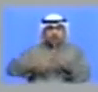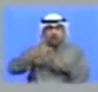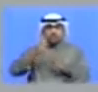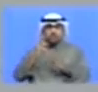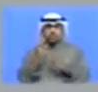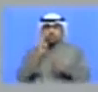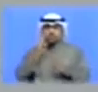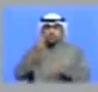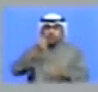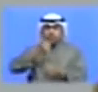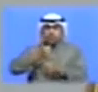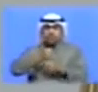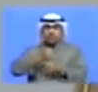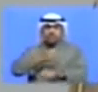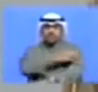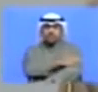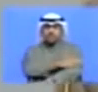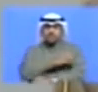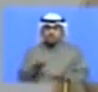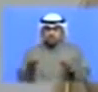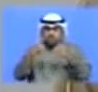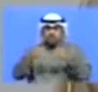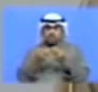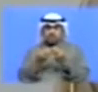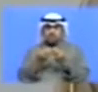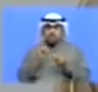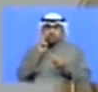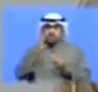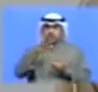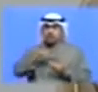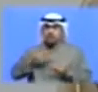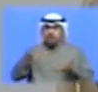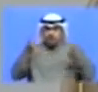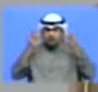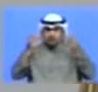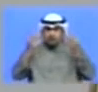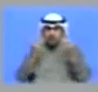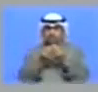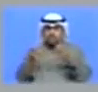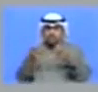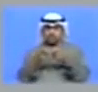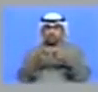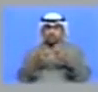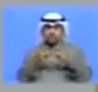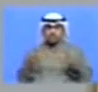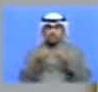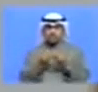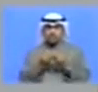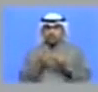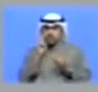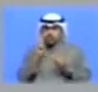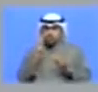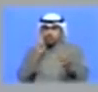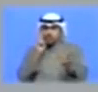التوظيف والبطالة وغيرها من الأمور المهمة لم تكن غائبة عن هذا الاجتماع. وكان هذا